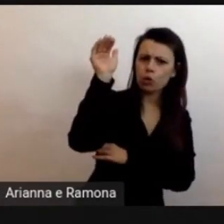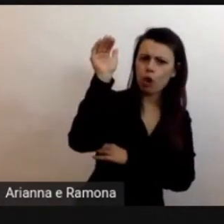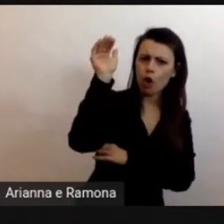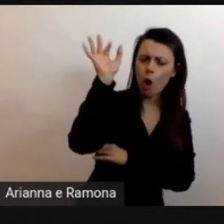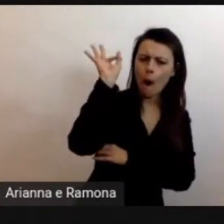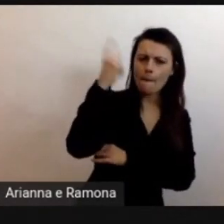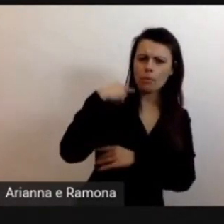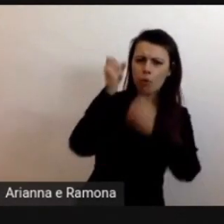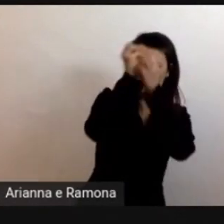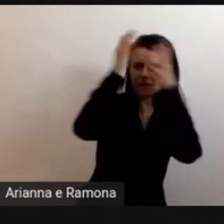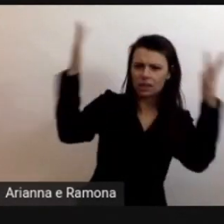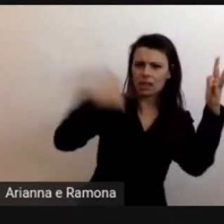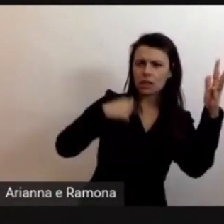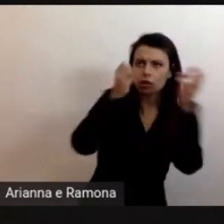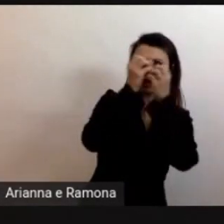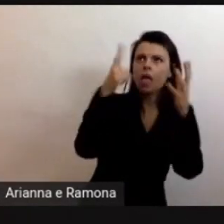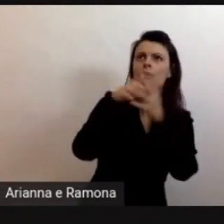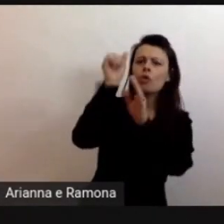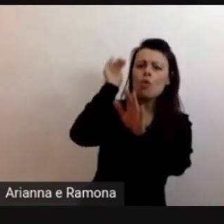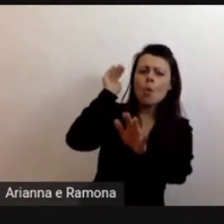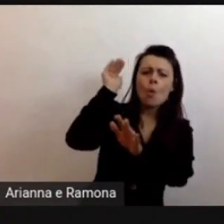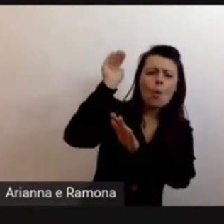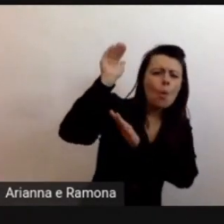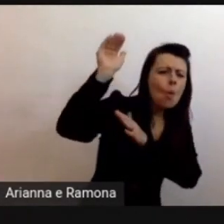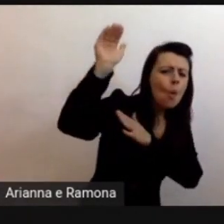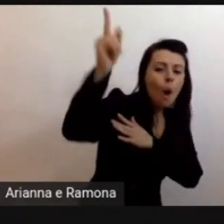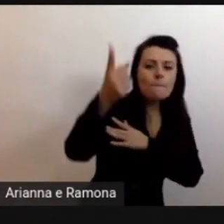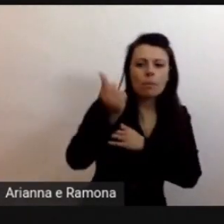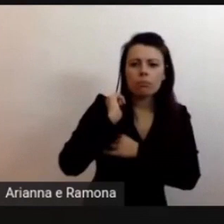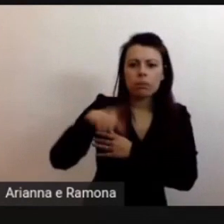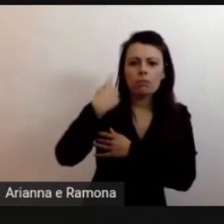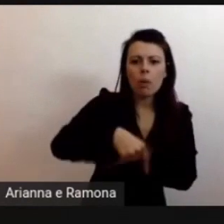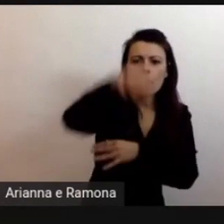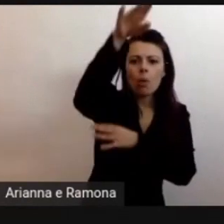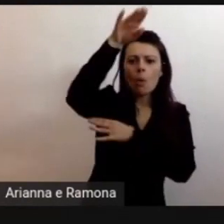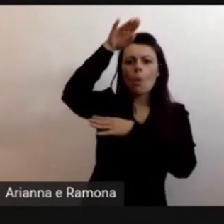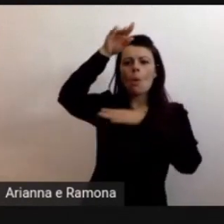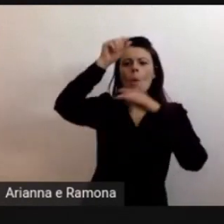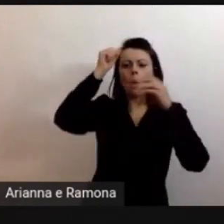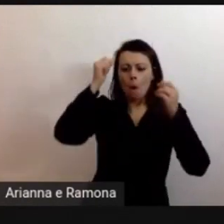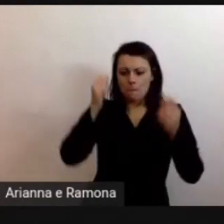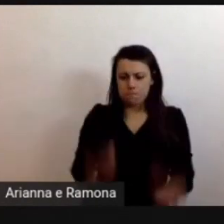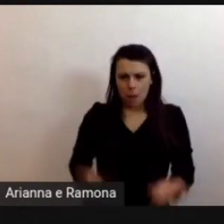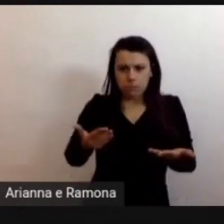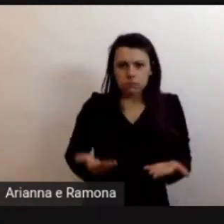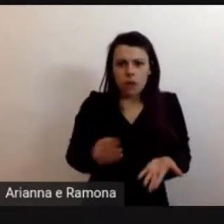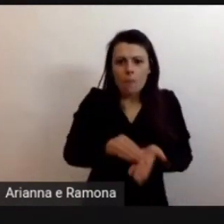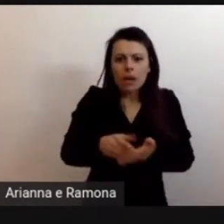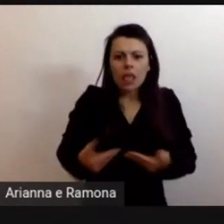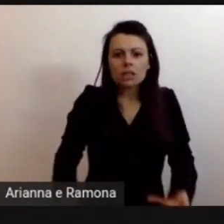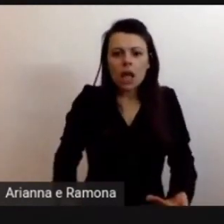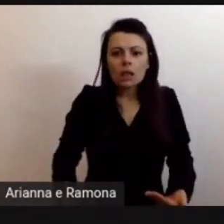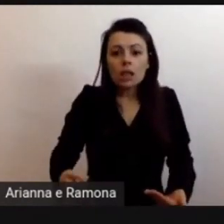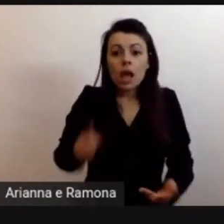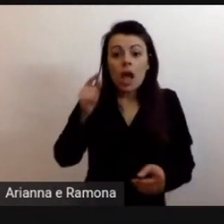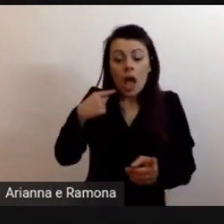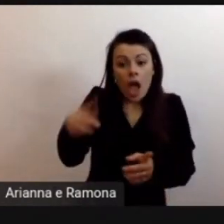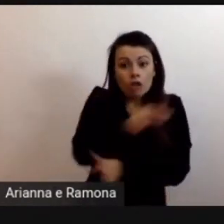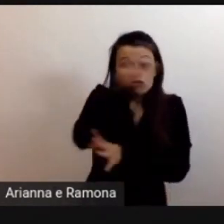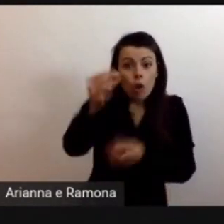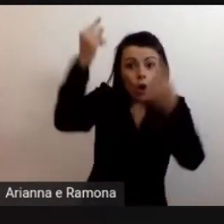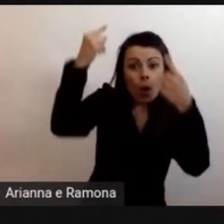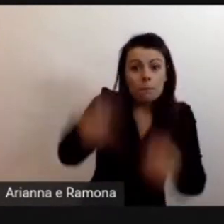dalla nostra fantasia un giorno ci cascherà addosso come drammatico presente quel giorno il denaro non ci sarà più perché